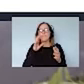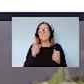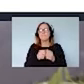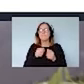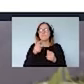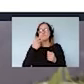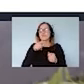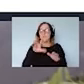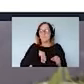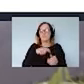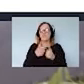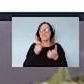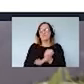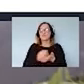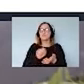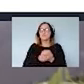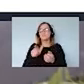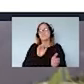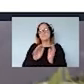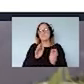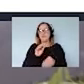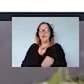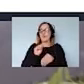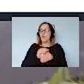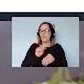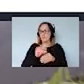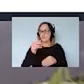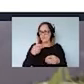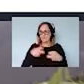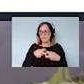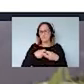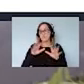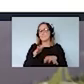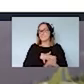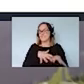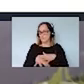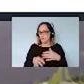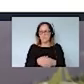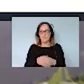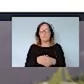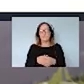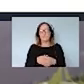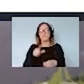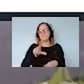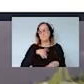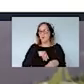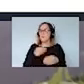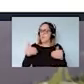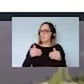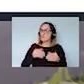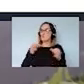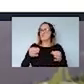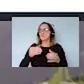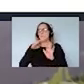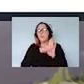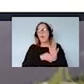druk 3D mógł być ciekawym zastosowaniem na edukację zdalną zawodową. I wydaje się, że z tymi możliwościami, jakie dzisiaj mają